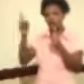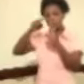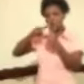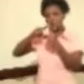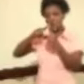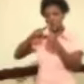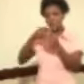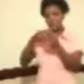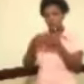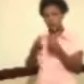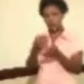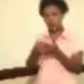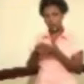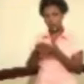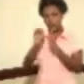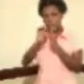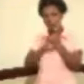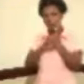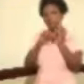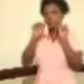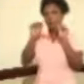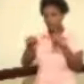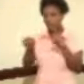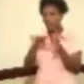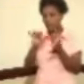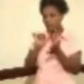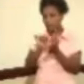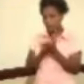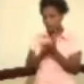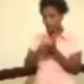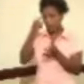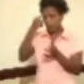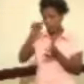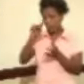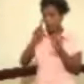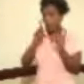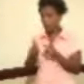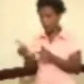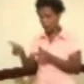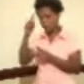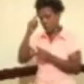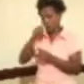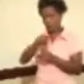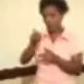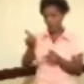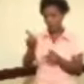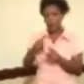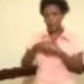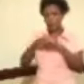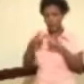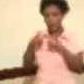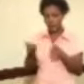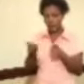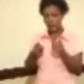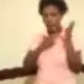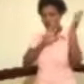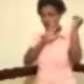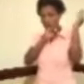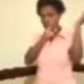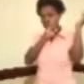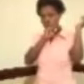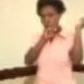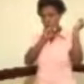si, évidemment, construire caille, organiser de nouveaux espaces de vie pour les gens, sont pareils qu'à printemps.